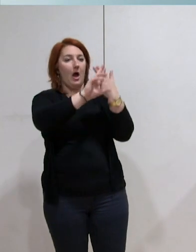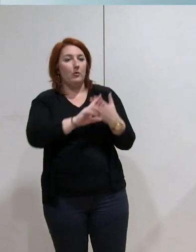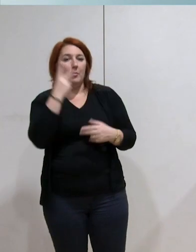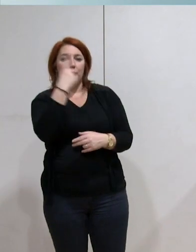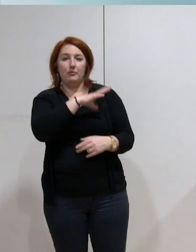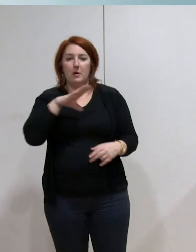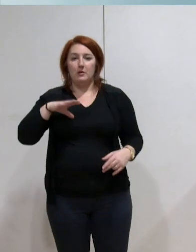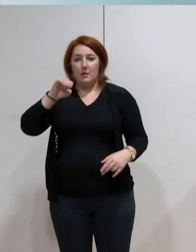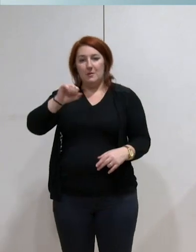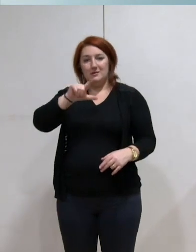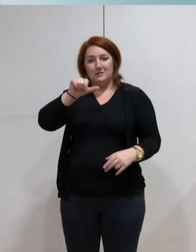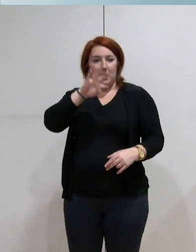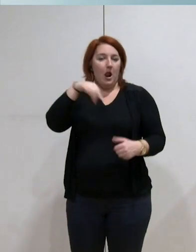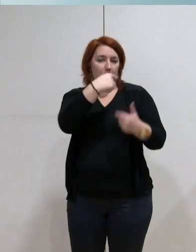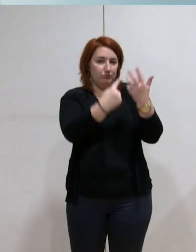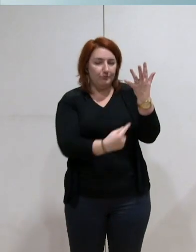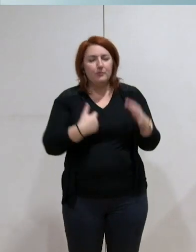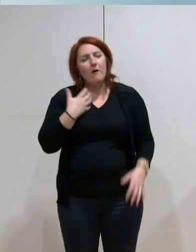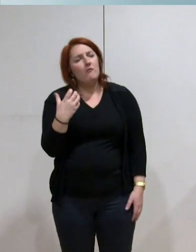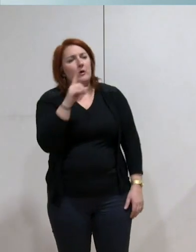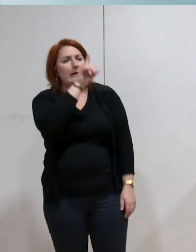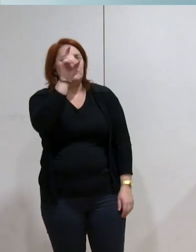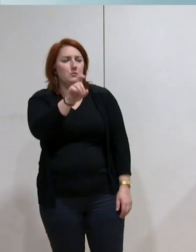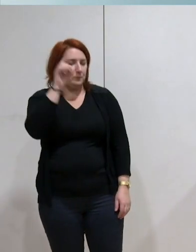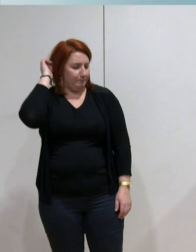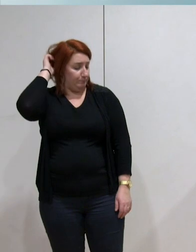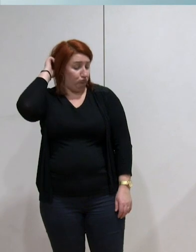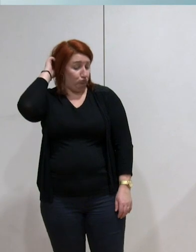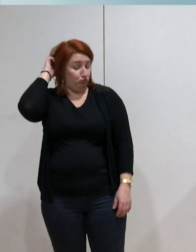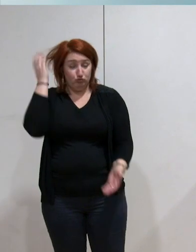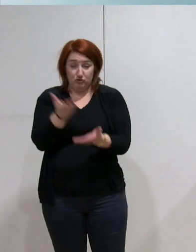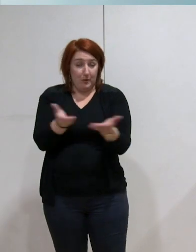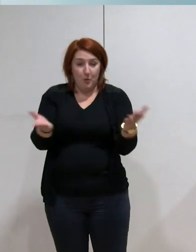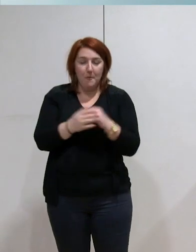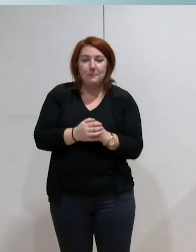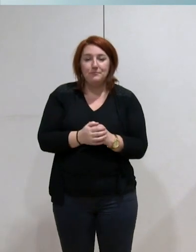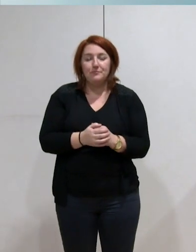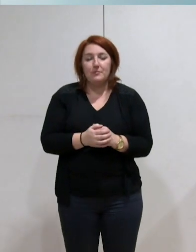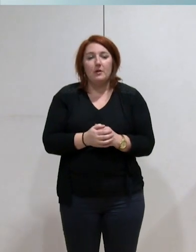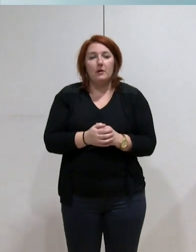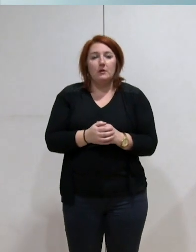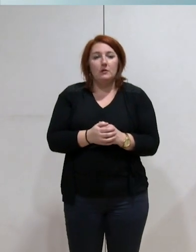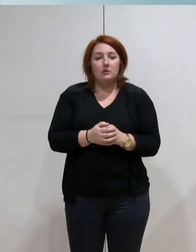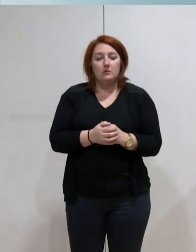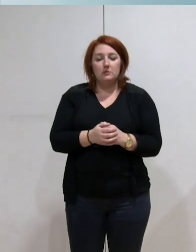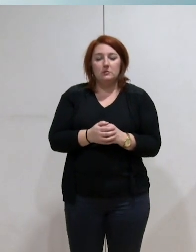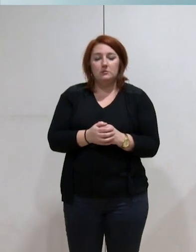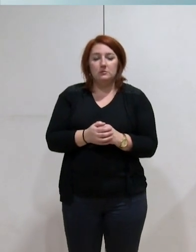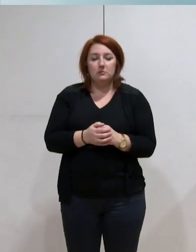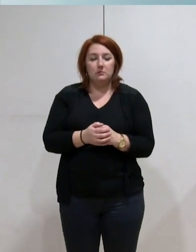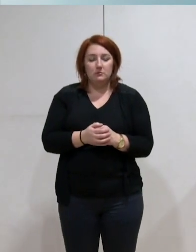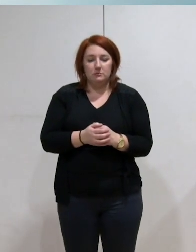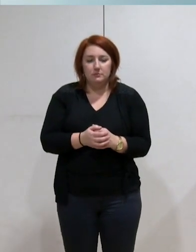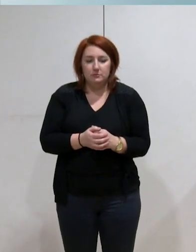Salah je voudrais poser une question tout simplement à partir du moment où où il y